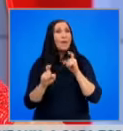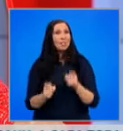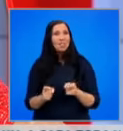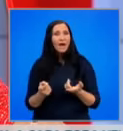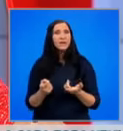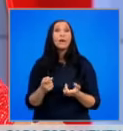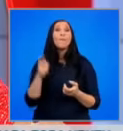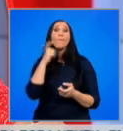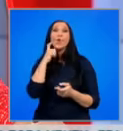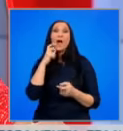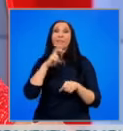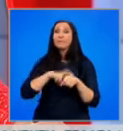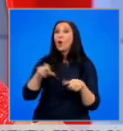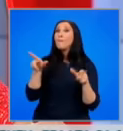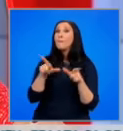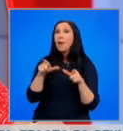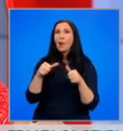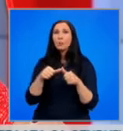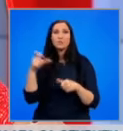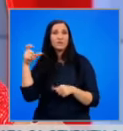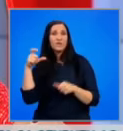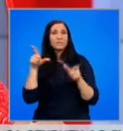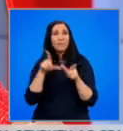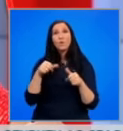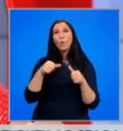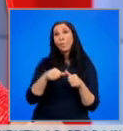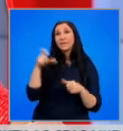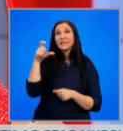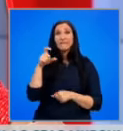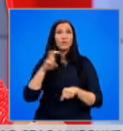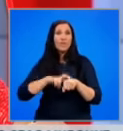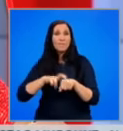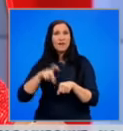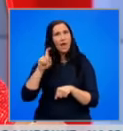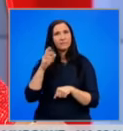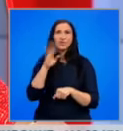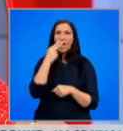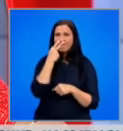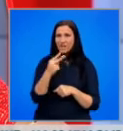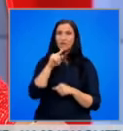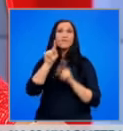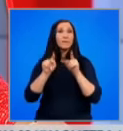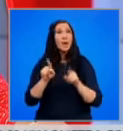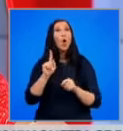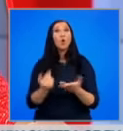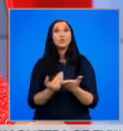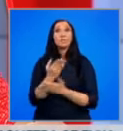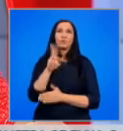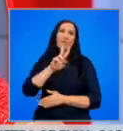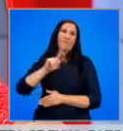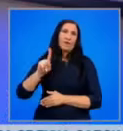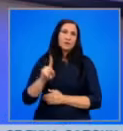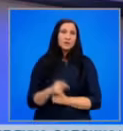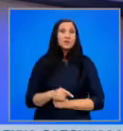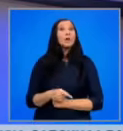Боряна Димитрова, Милен Любенов, Светослав Малинов, Любомир Стефанов и Димитър Ганев ще видите в референдум, който започва в